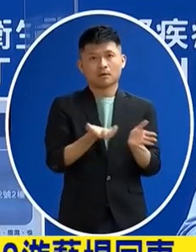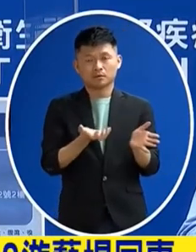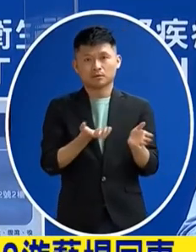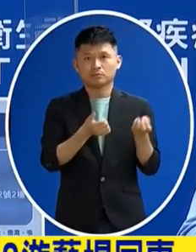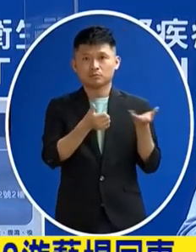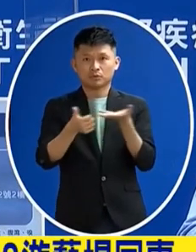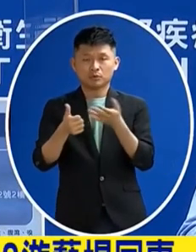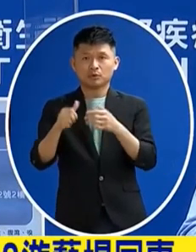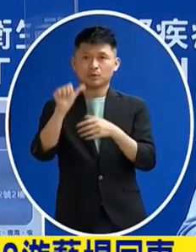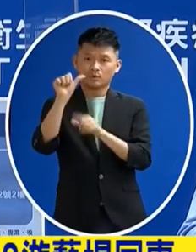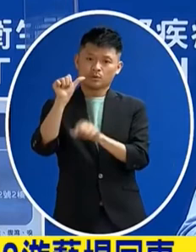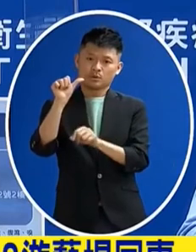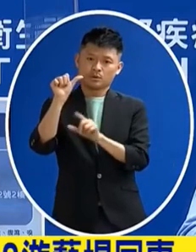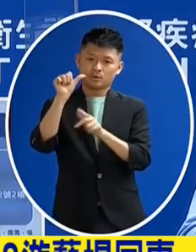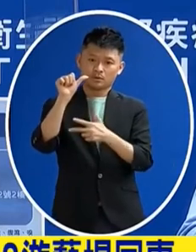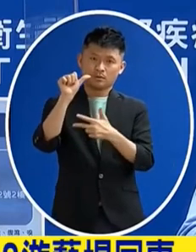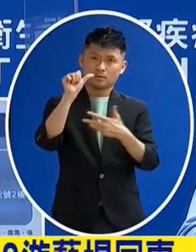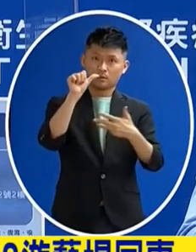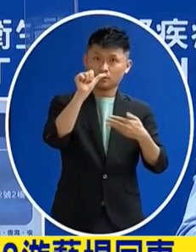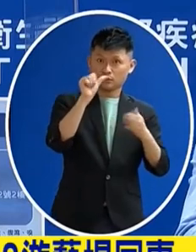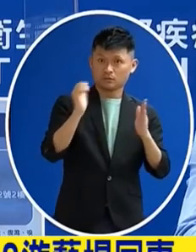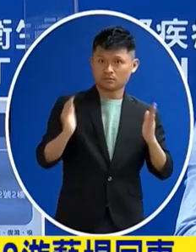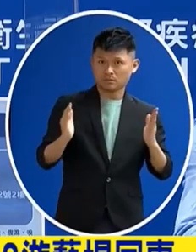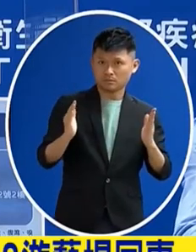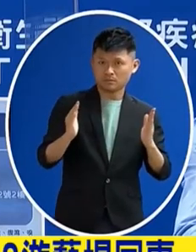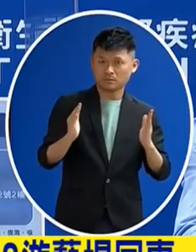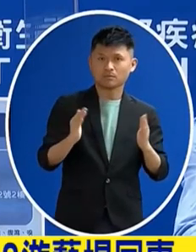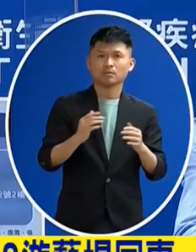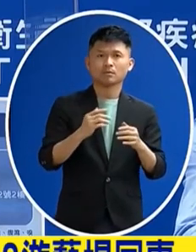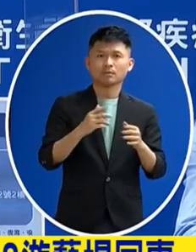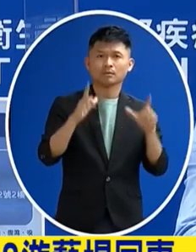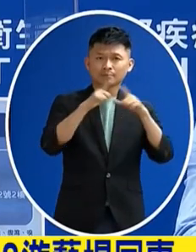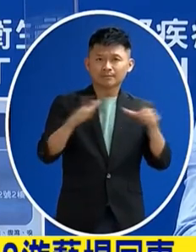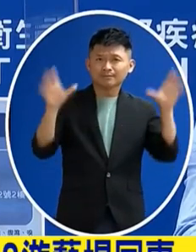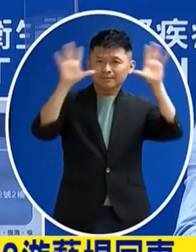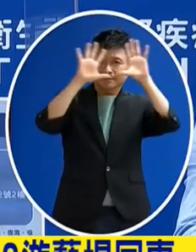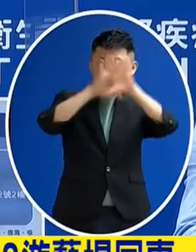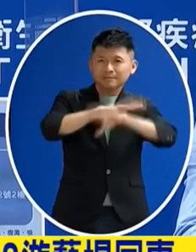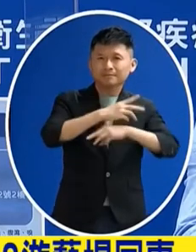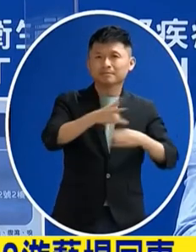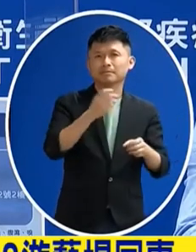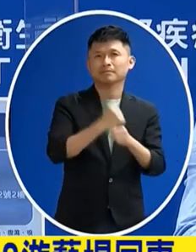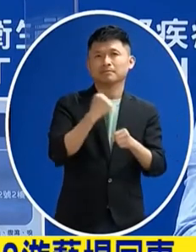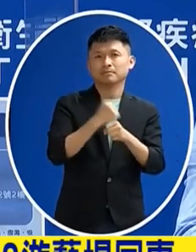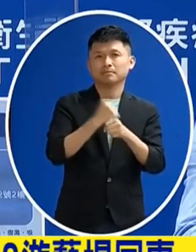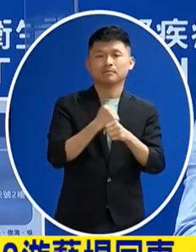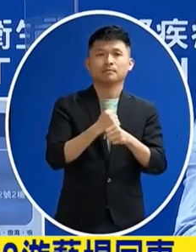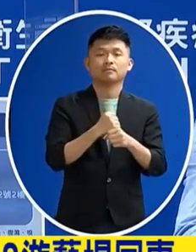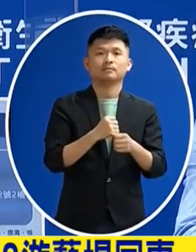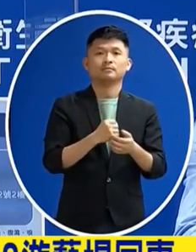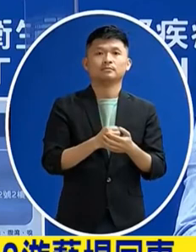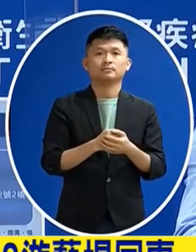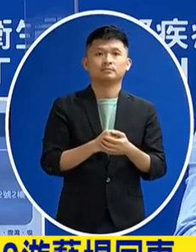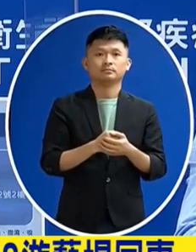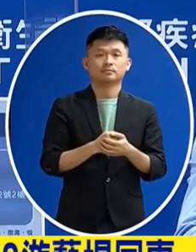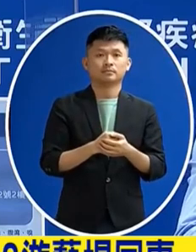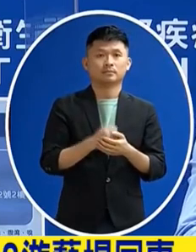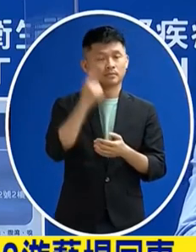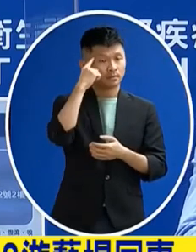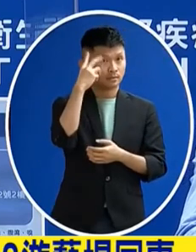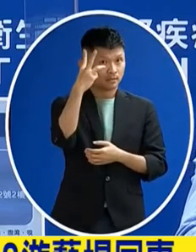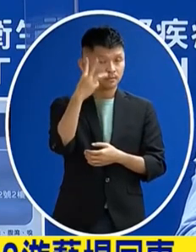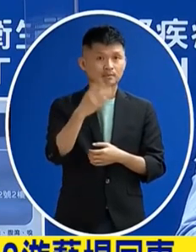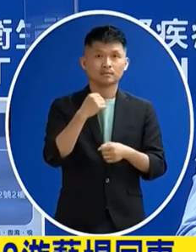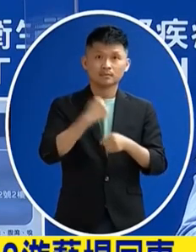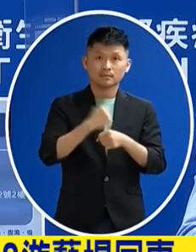期5月7号、8号、9号，好，他都上这大夜班哈，就是0时到8点的班哈，那上下班